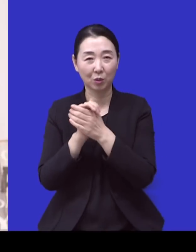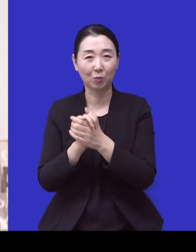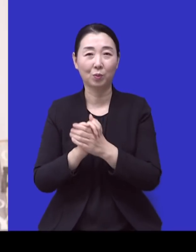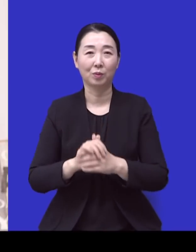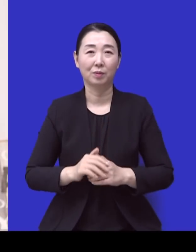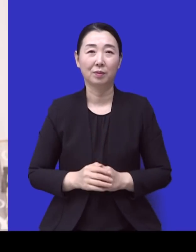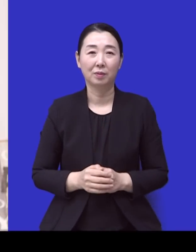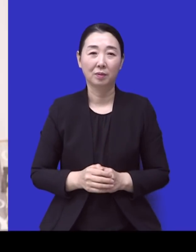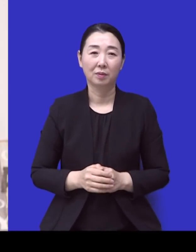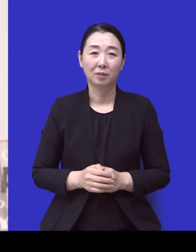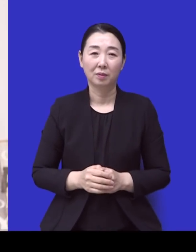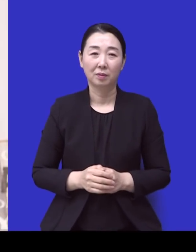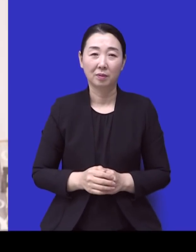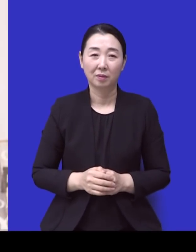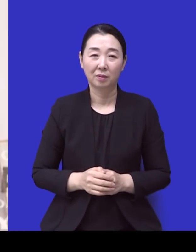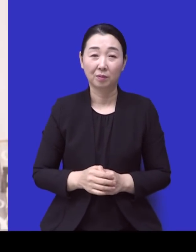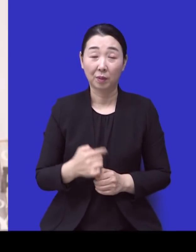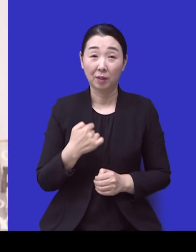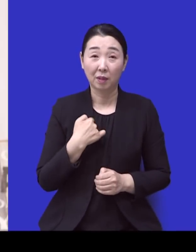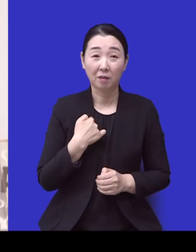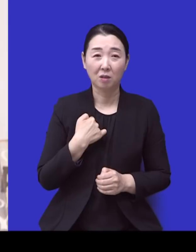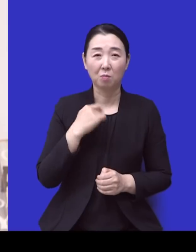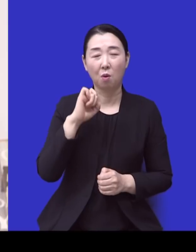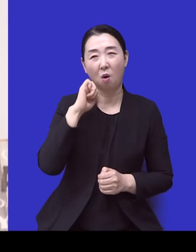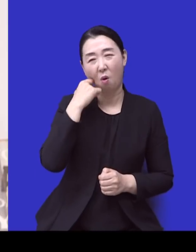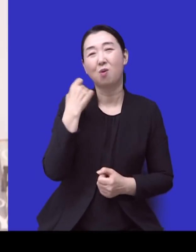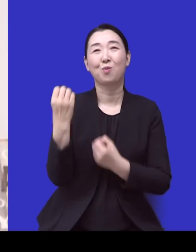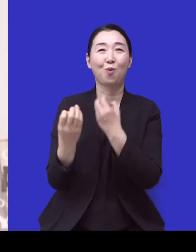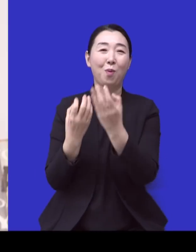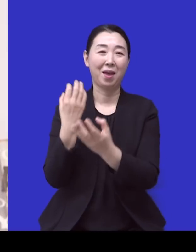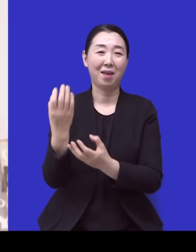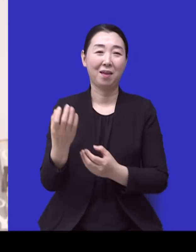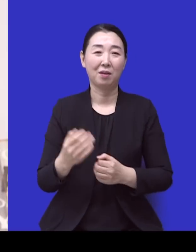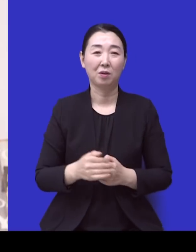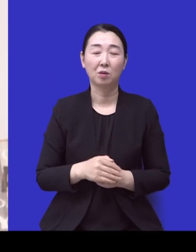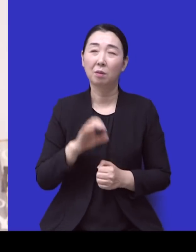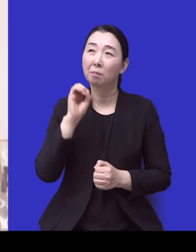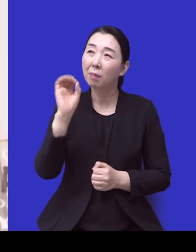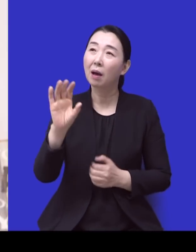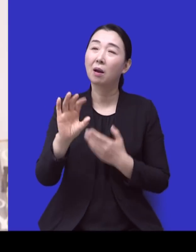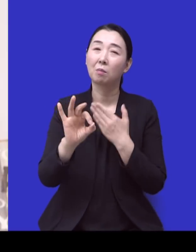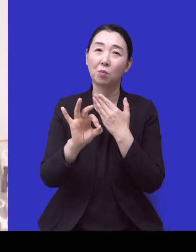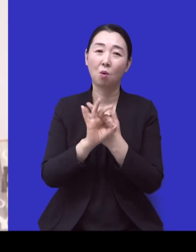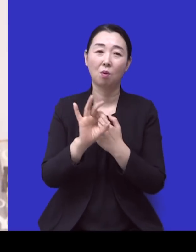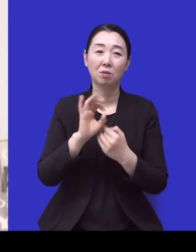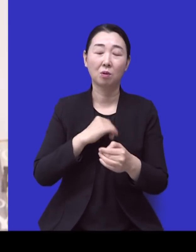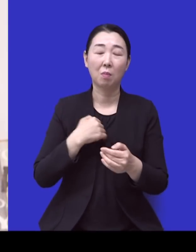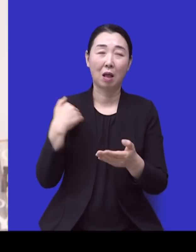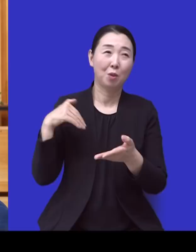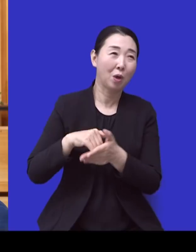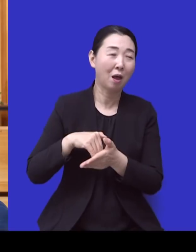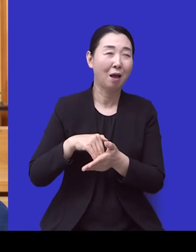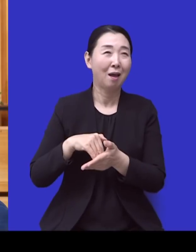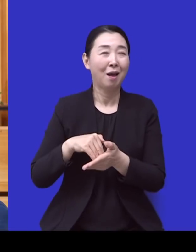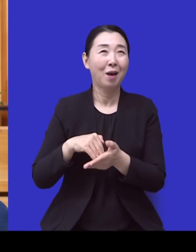했어요. 근데 사실 이게 저한테는 굉장히 좀 어려운 고백이었거든요. 예. 이걸 얘기를 하면은 진짜 돌이킬 수 없을 것 같아서 네,